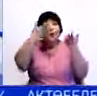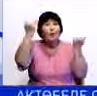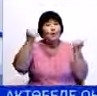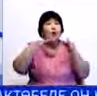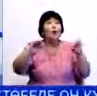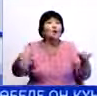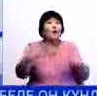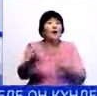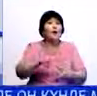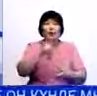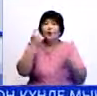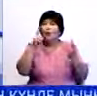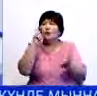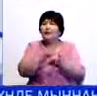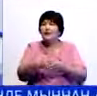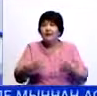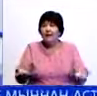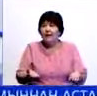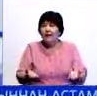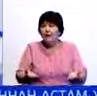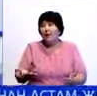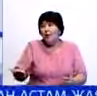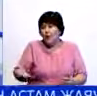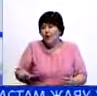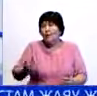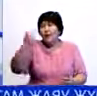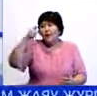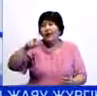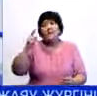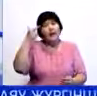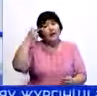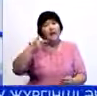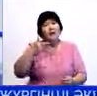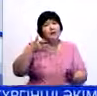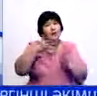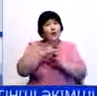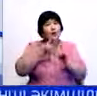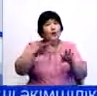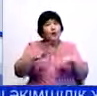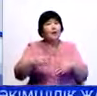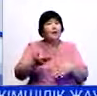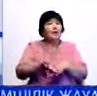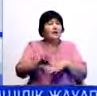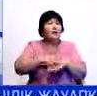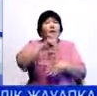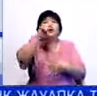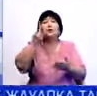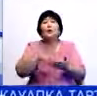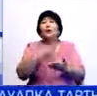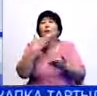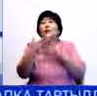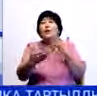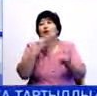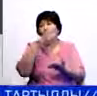Ұрпақ алдындағы ұлы міндеттер қандай? Өңір ғалымдары ғылыми танымдық конференциясында салмақты сауалдарға жауап